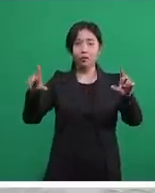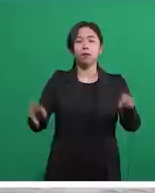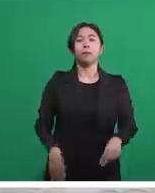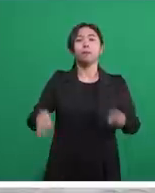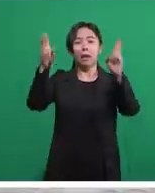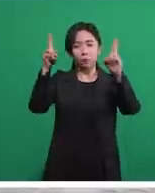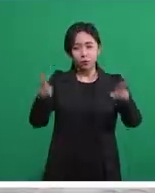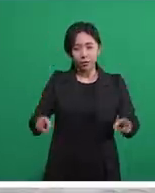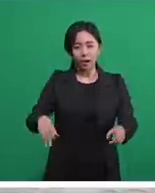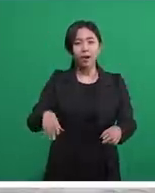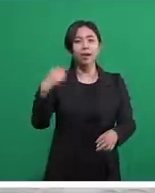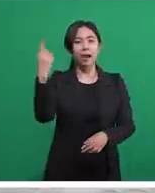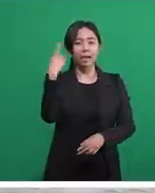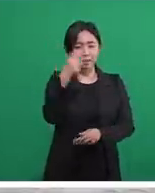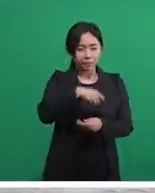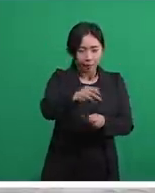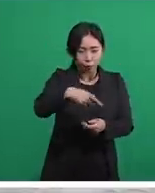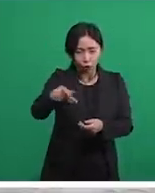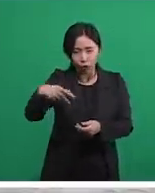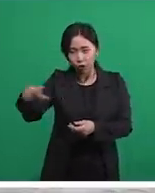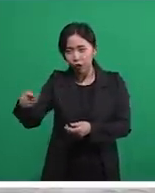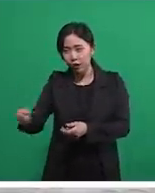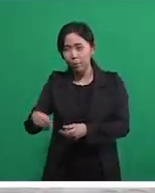menabur, mungkin memberi pupuk,